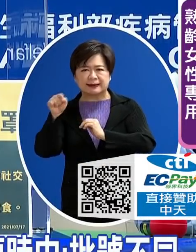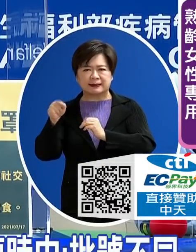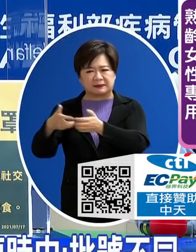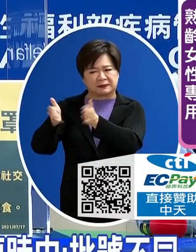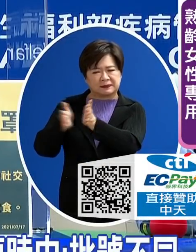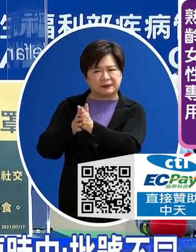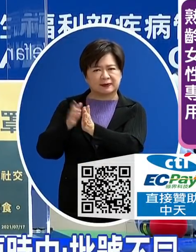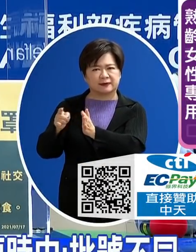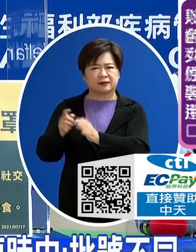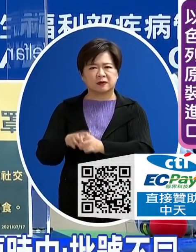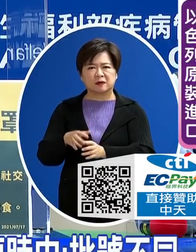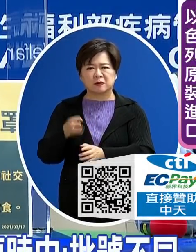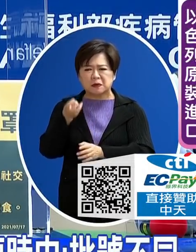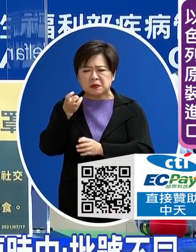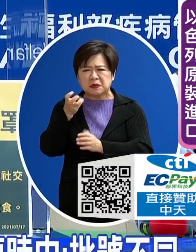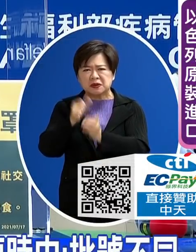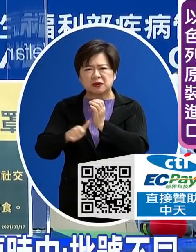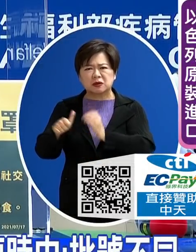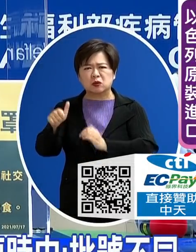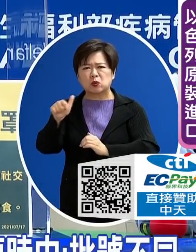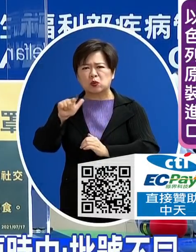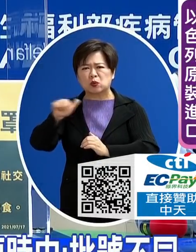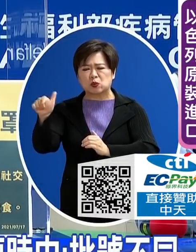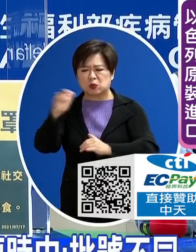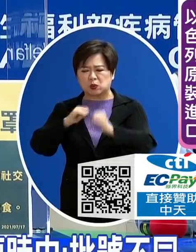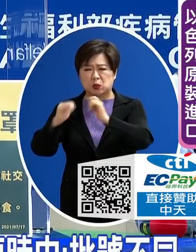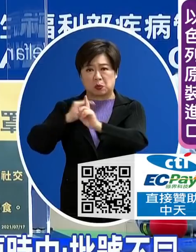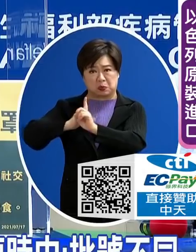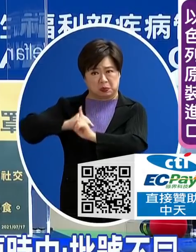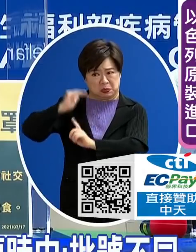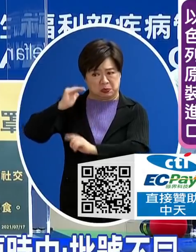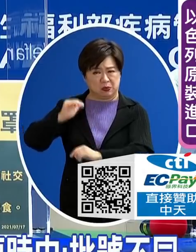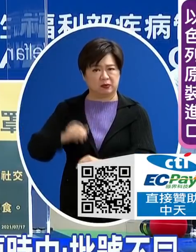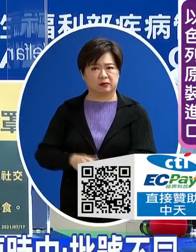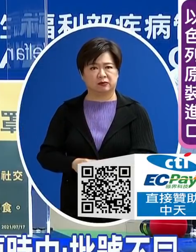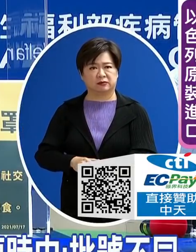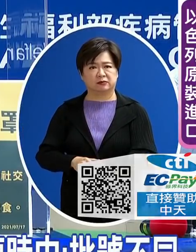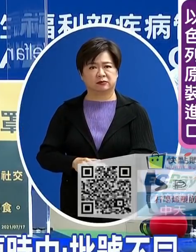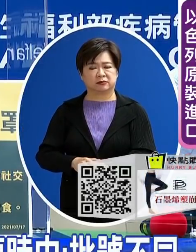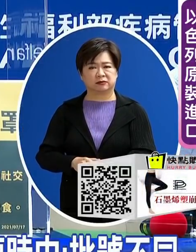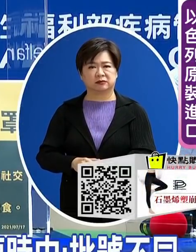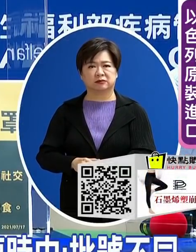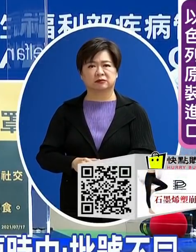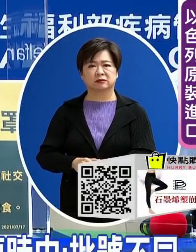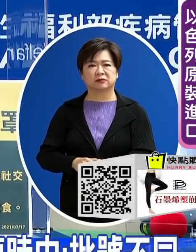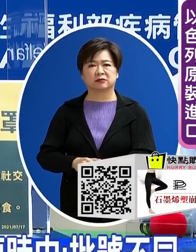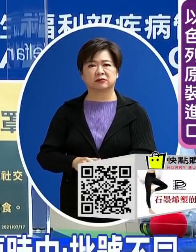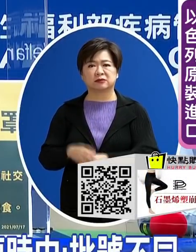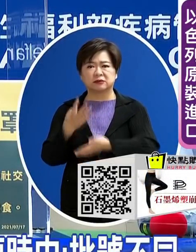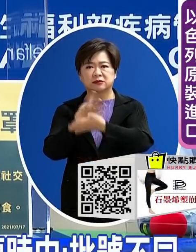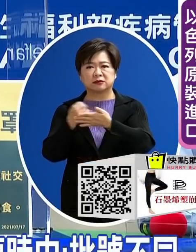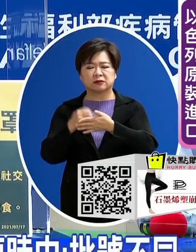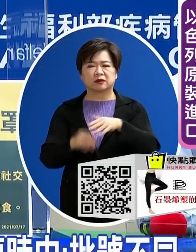有含有微生物哈的一个超标，那个批号哈，那批号是